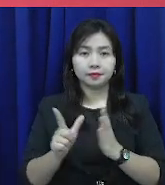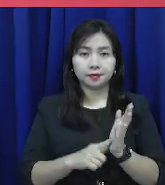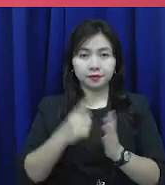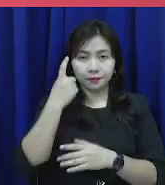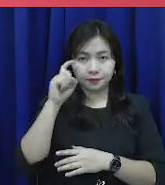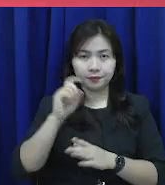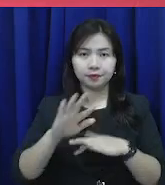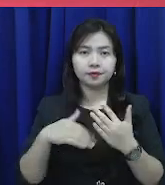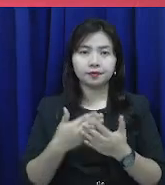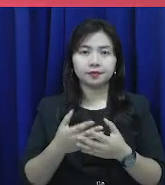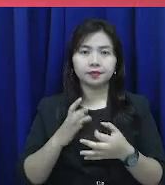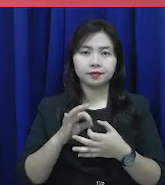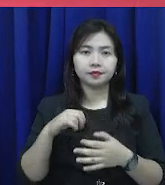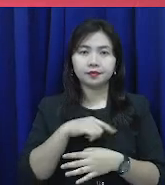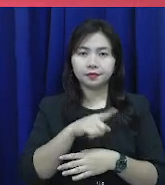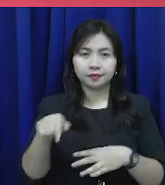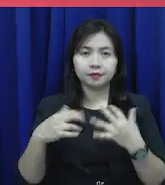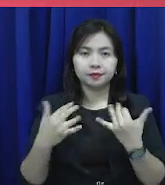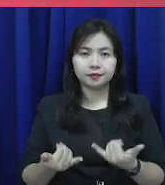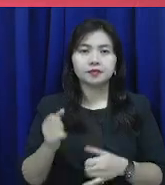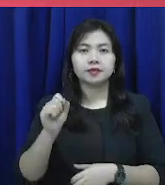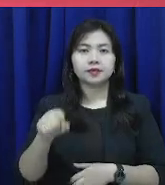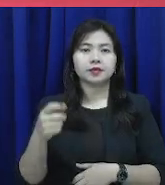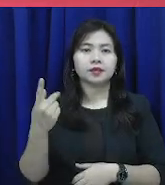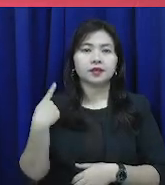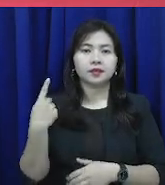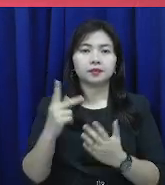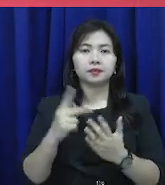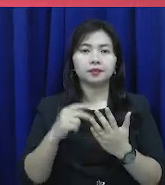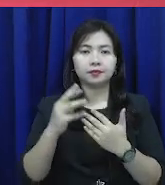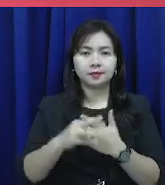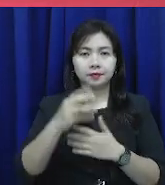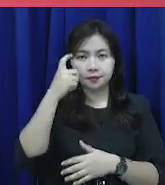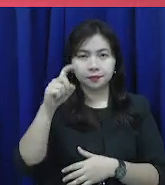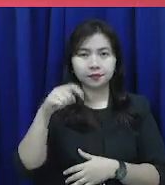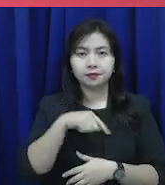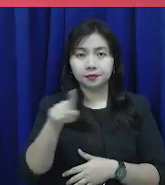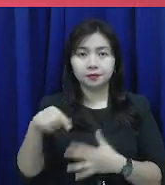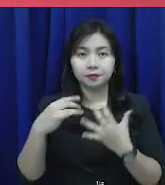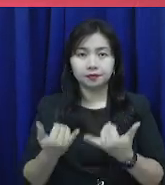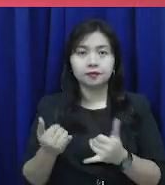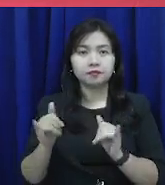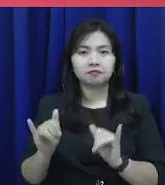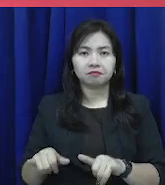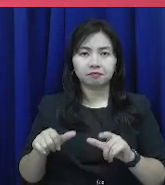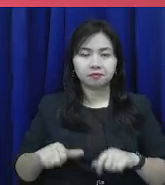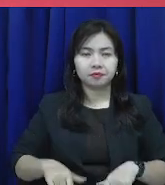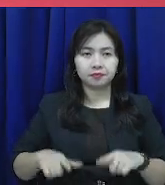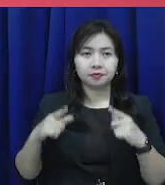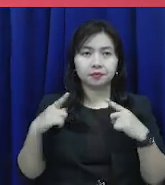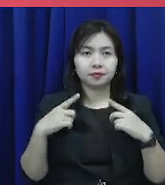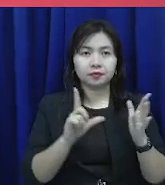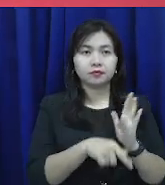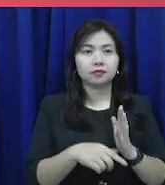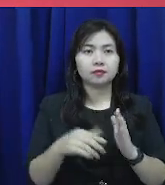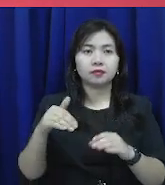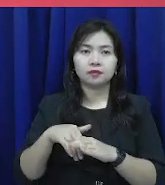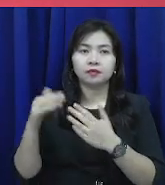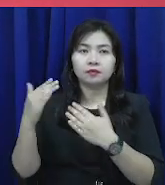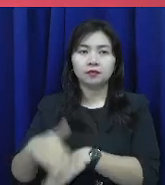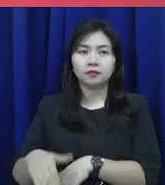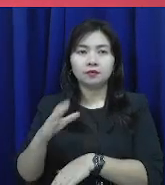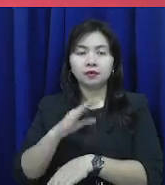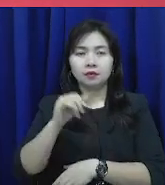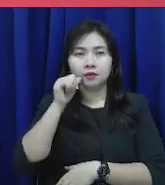pagdating ng Thursday and friday may mga specific programs pa tayo for the young people hiwalay staying Alive mamayang gabi para sa team Focus and tomorrow